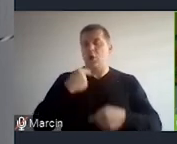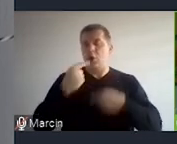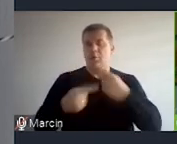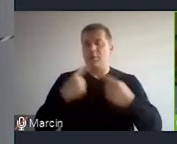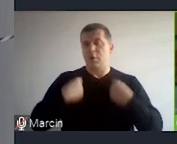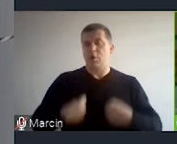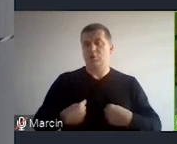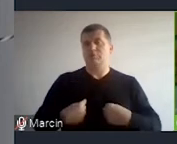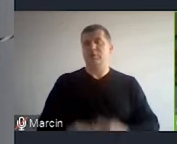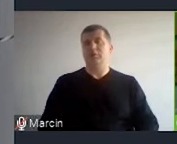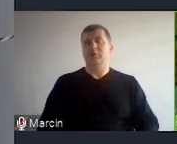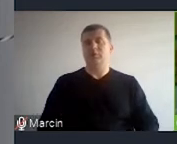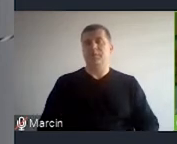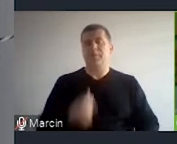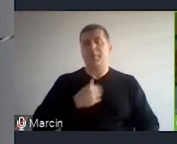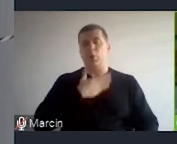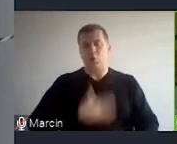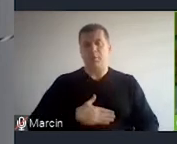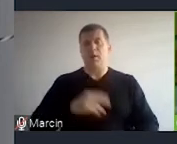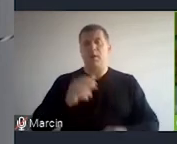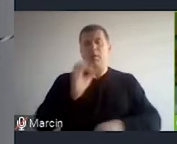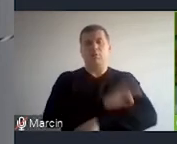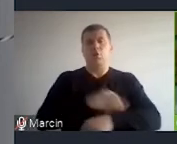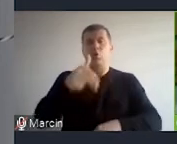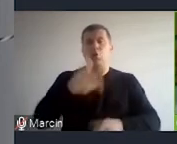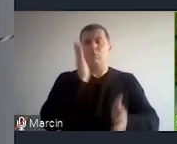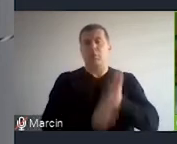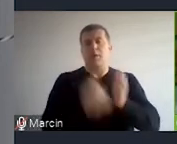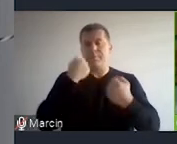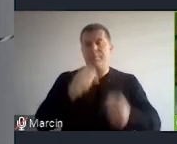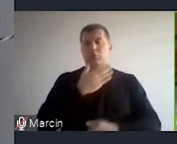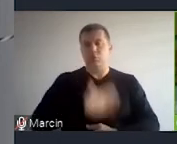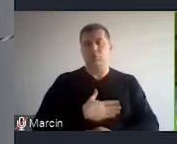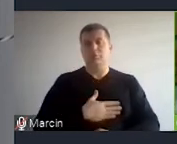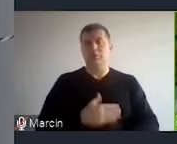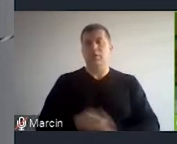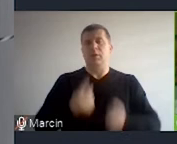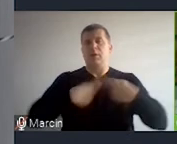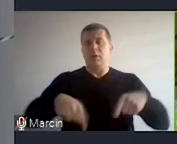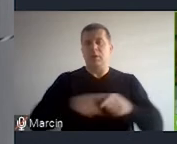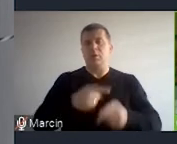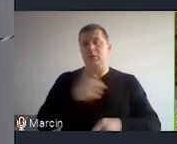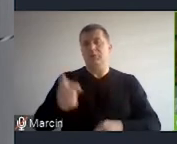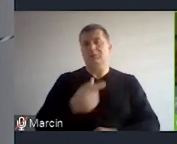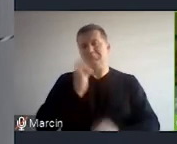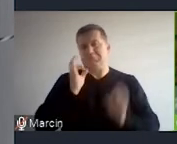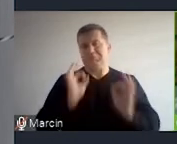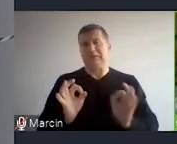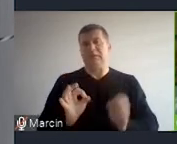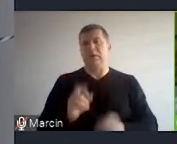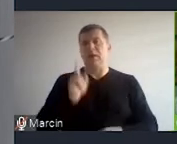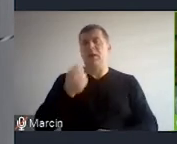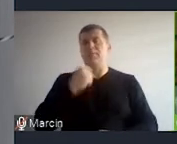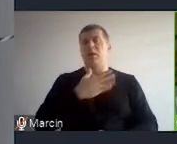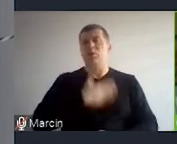osobiście. Uwielbiam projekty uproszczone. Bardzo je lubię. Realizuje się je sympatycznie, ale bardzo